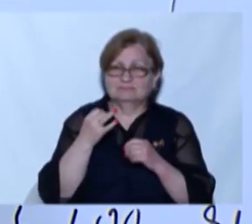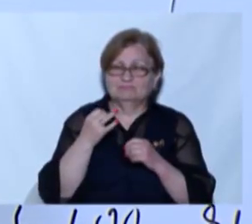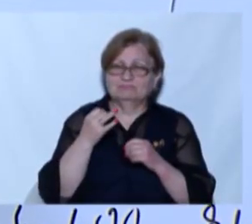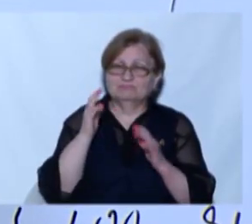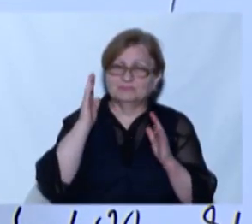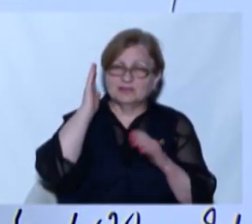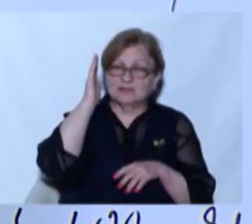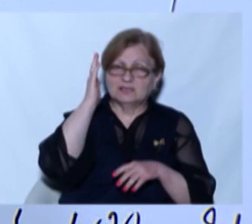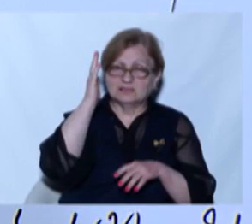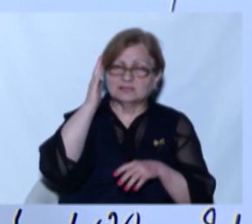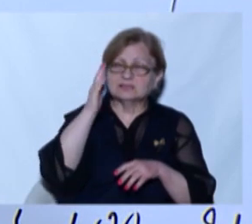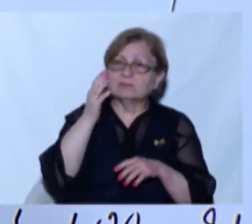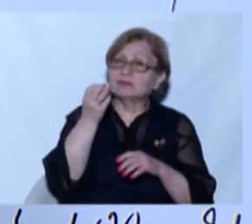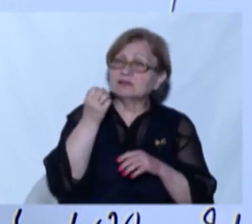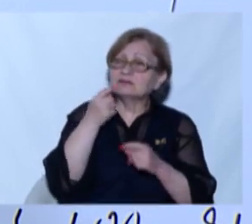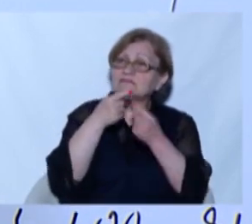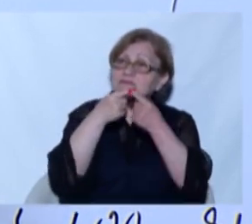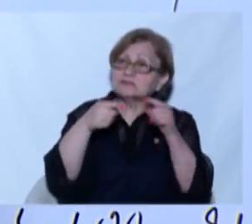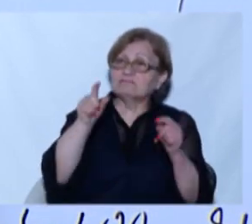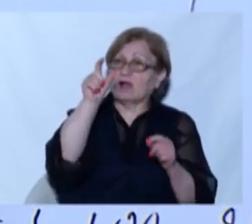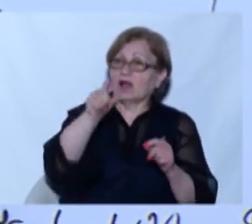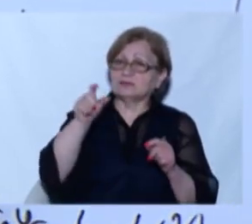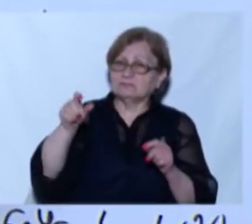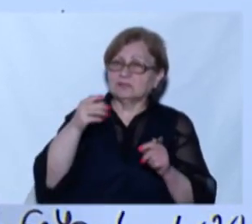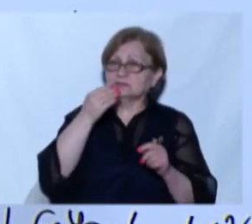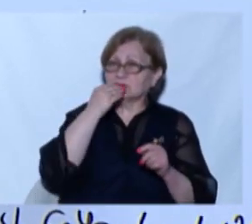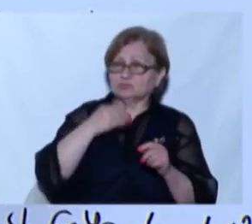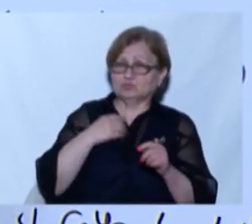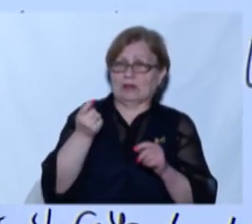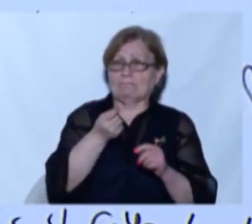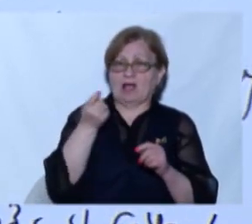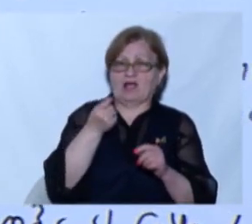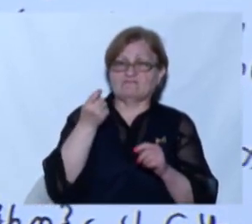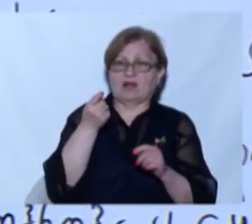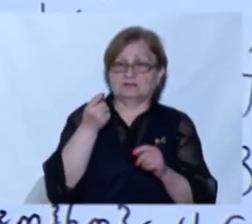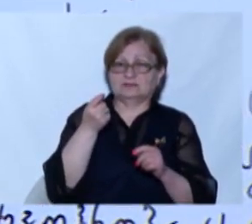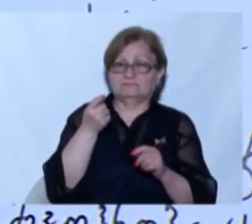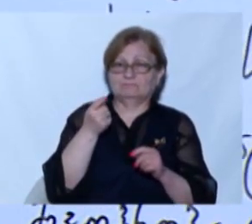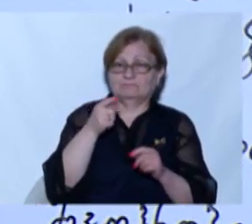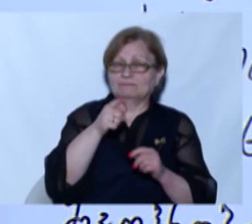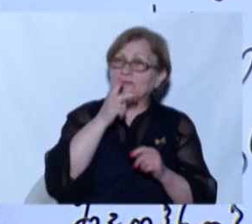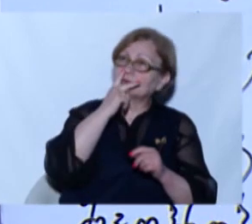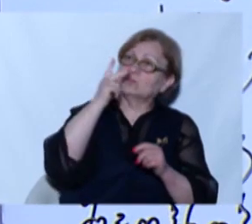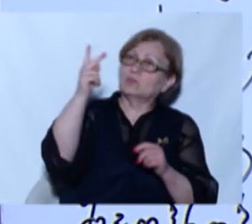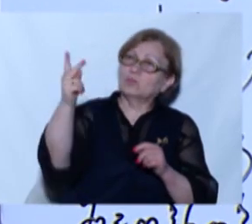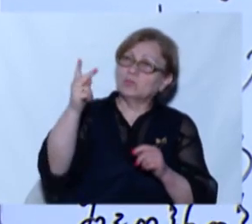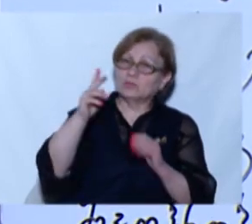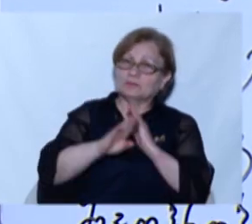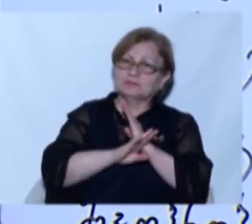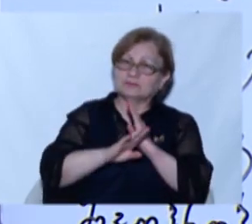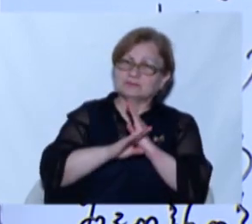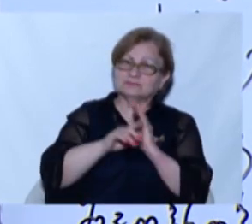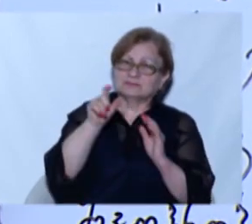იქნებ შენ გარდა სხვასაც უნახავს მაკუნწულებს წნორი. და როგორ უყურებს, როგორ ეჩვენება პერსონაჟს,